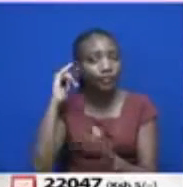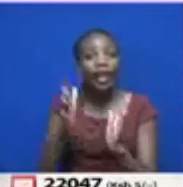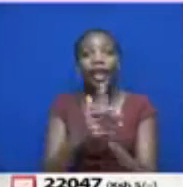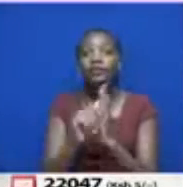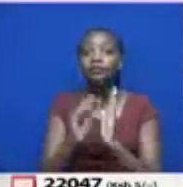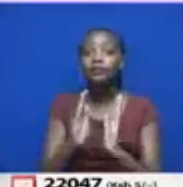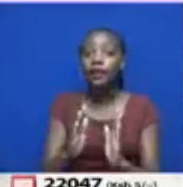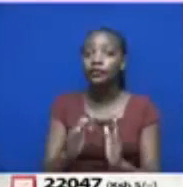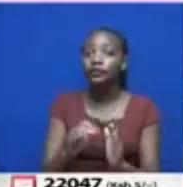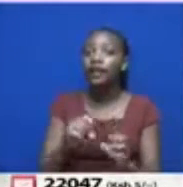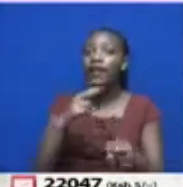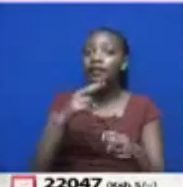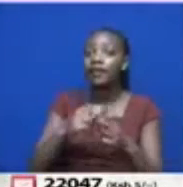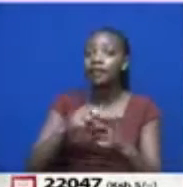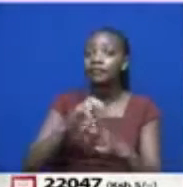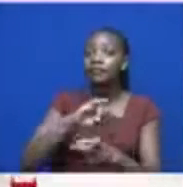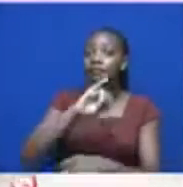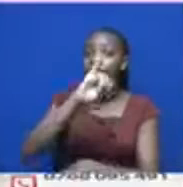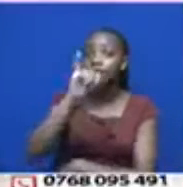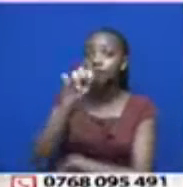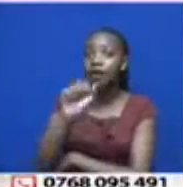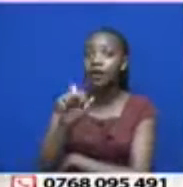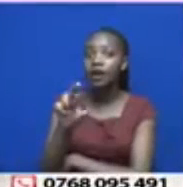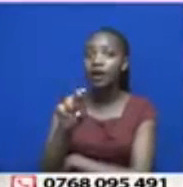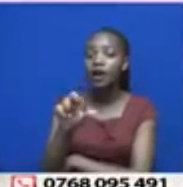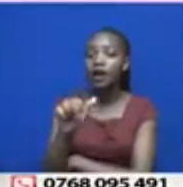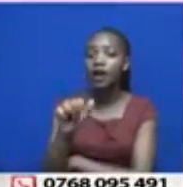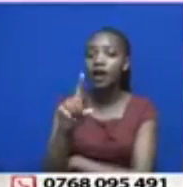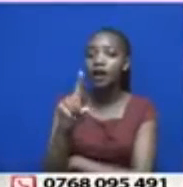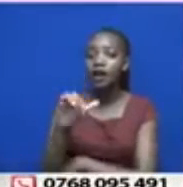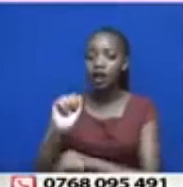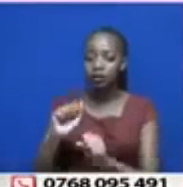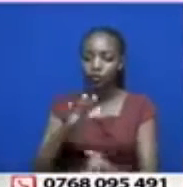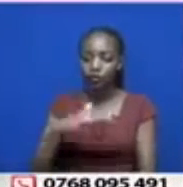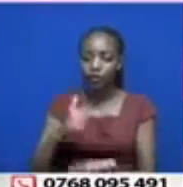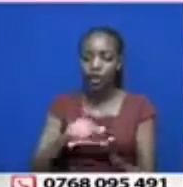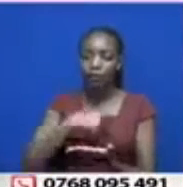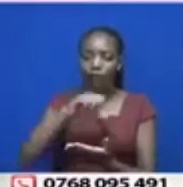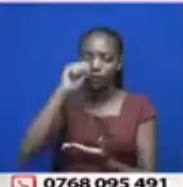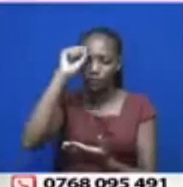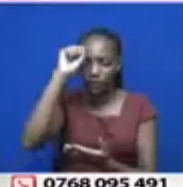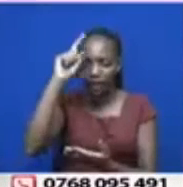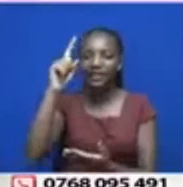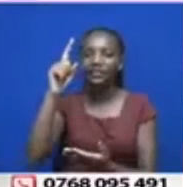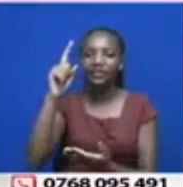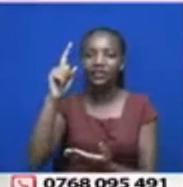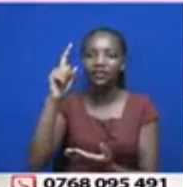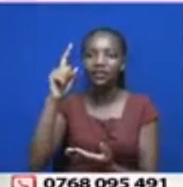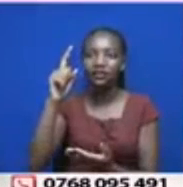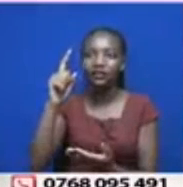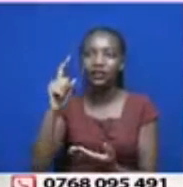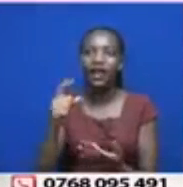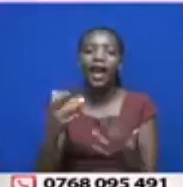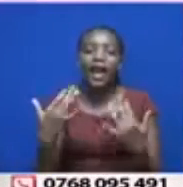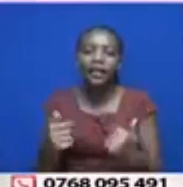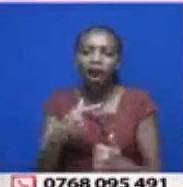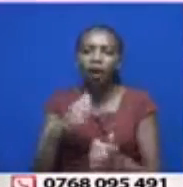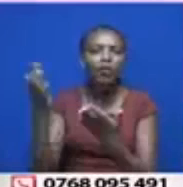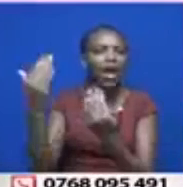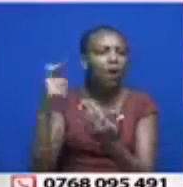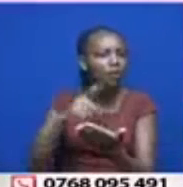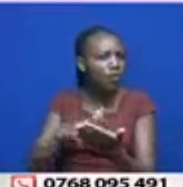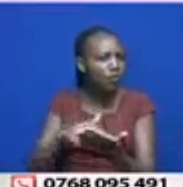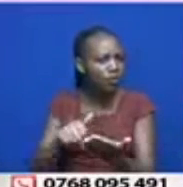Gerald Majani atakuwa anatusaidia kuelewa uhusiano huu. Na sasa hivi Gerald Majani, je, tunatarajia nini kwanza